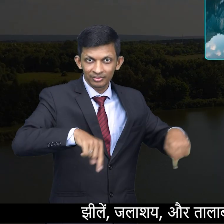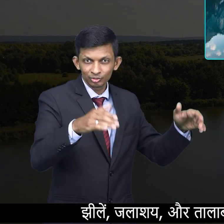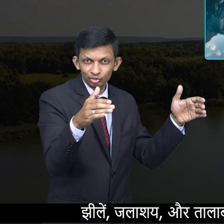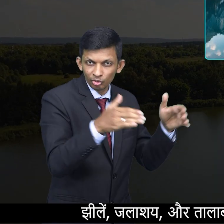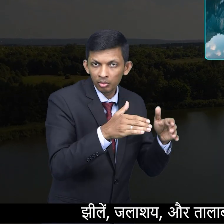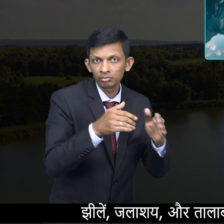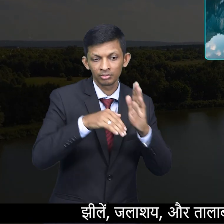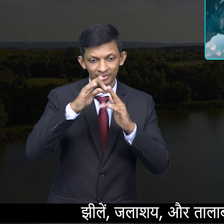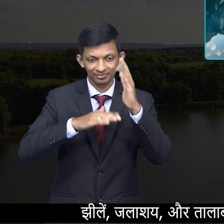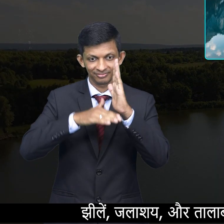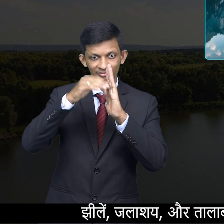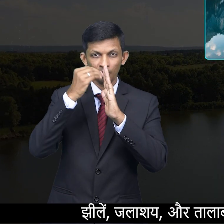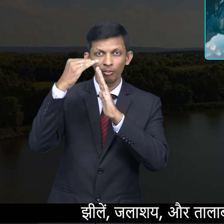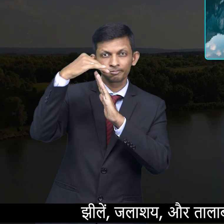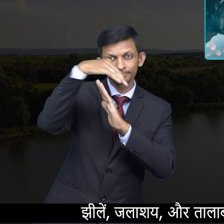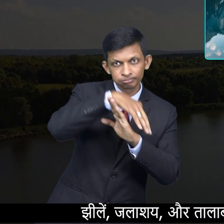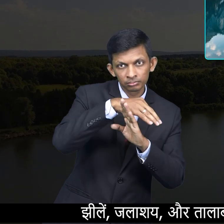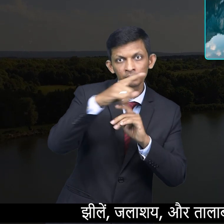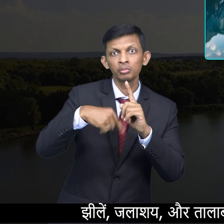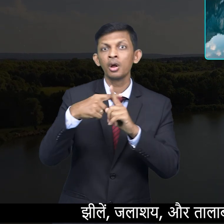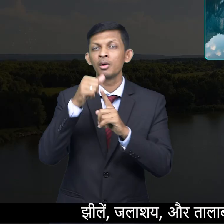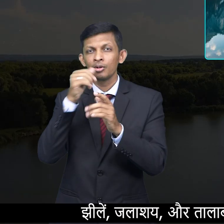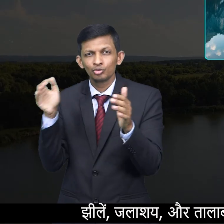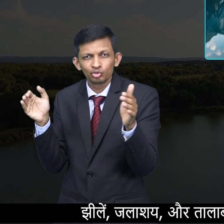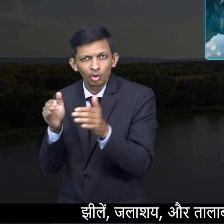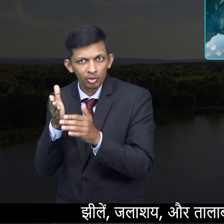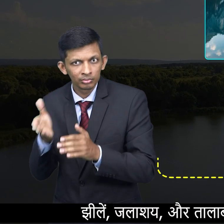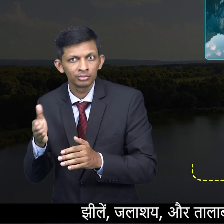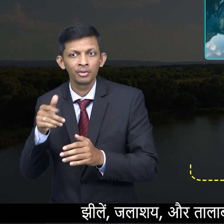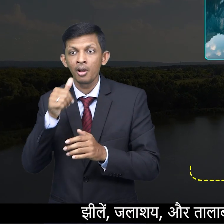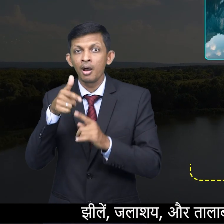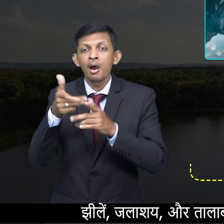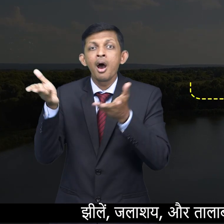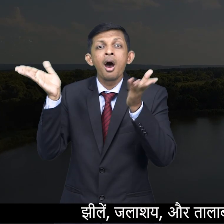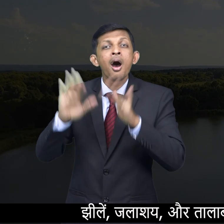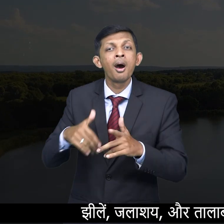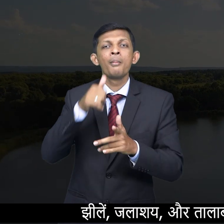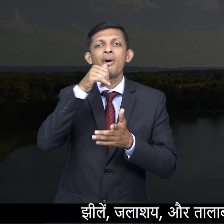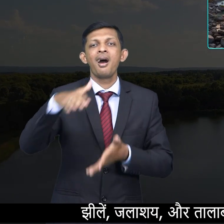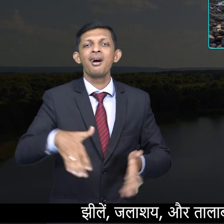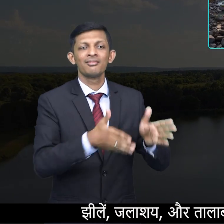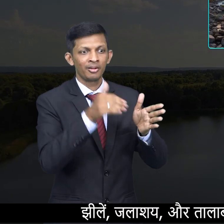झीलें, जलाशय और तालाब नदियों, धाराओं, भूजल, वर्षा, पिघलती बर्फ